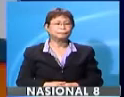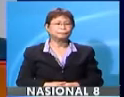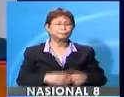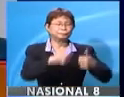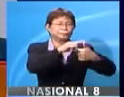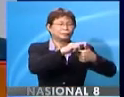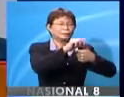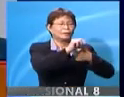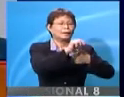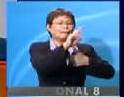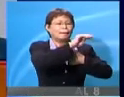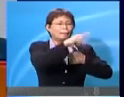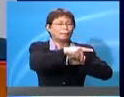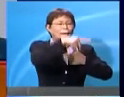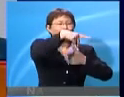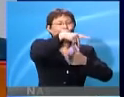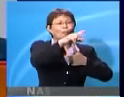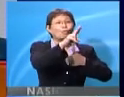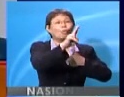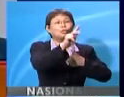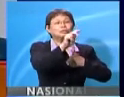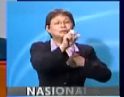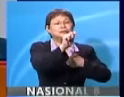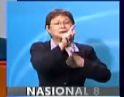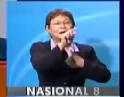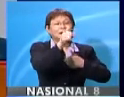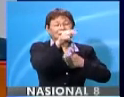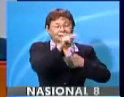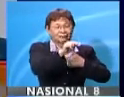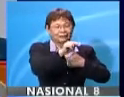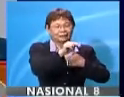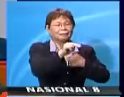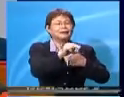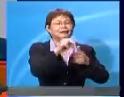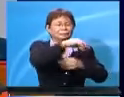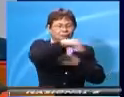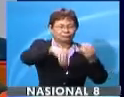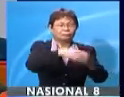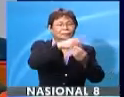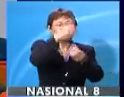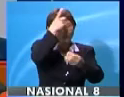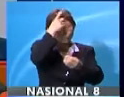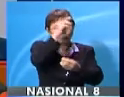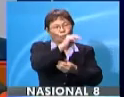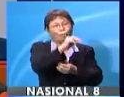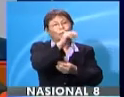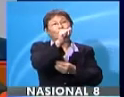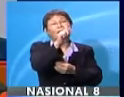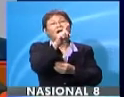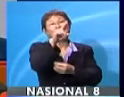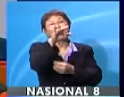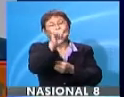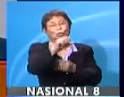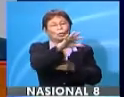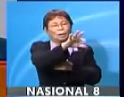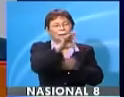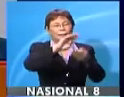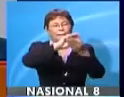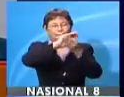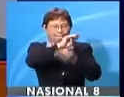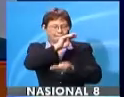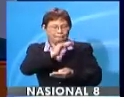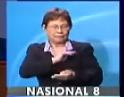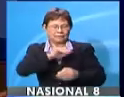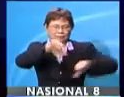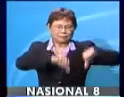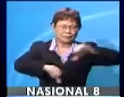Mereka ialah ahli Parlimen Putatan Datuk Marcus Mojigoh yang menggantikan Datuk Madius Tangau yang dilantik sebagai Menteri Sains, Teknologi